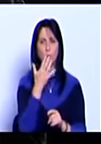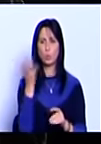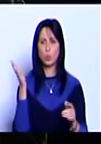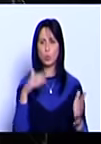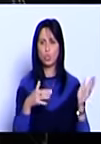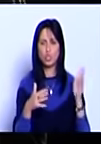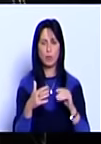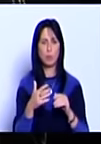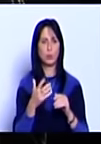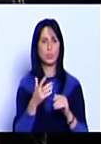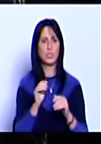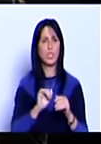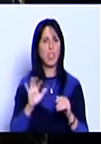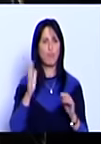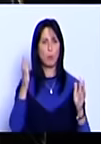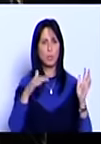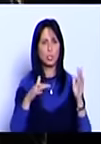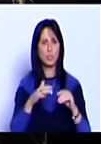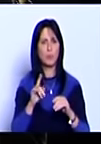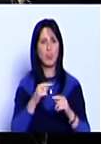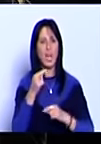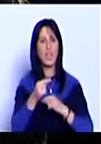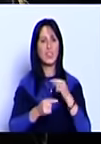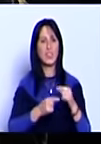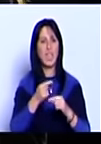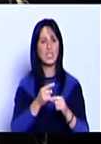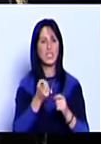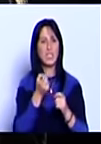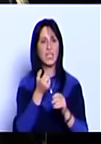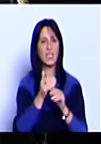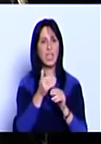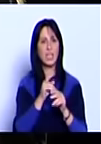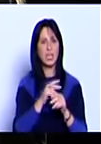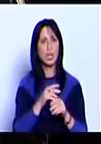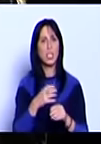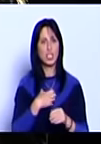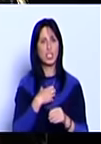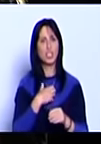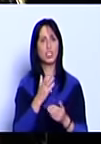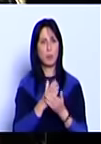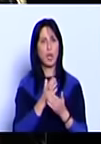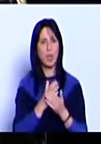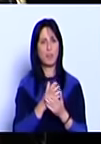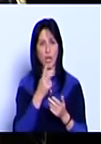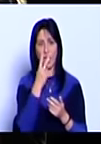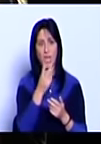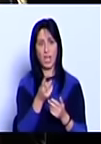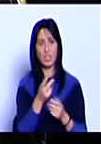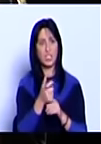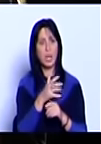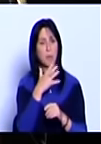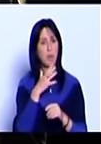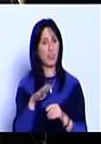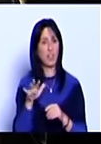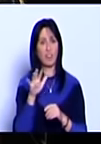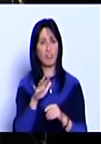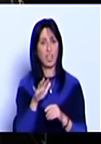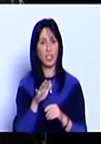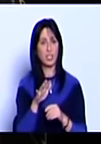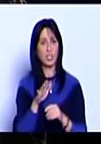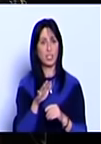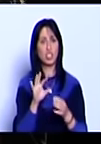შემოდის დასავლეთი რომ რაღაცა ტრადიციები უნდა და ეს შიშები ძილად გაუმართლებელია იმიტომ რომ როგორც ხედავთ ძალიან ბევრი ქვეყანა რა